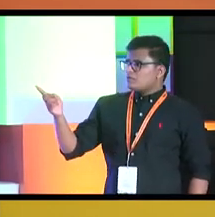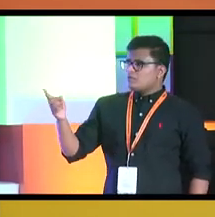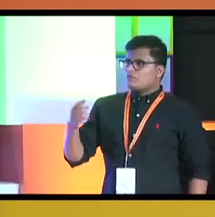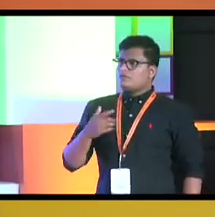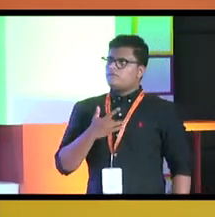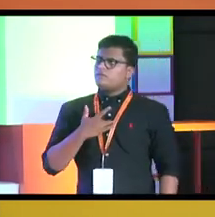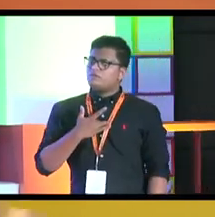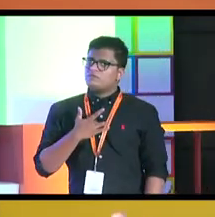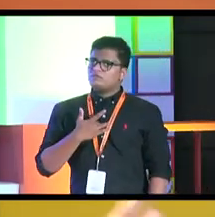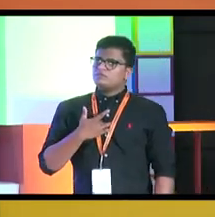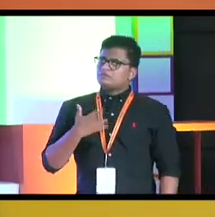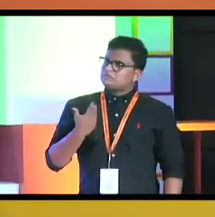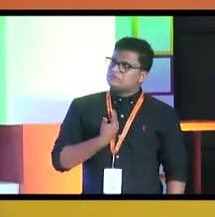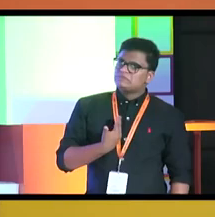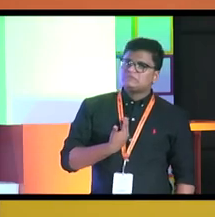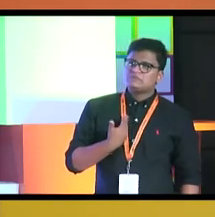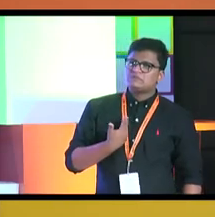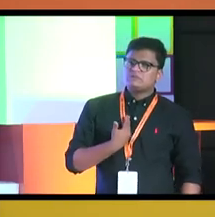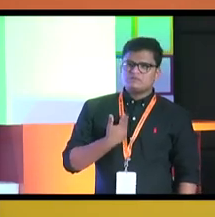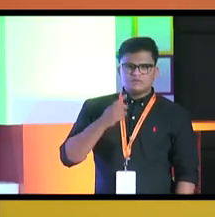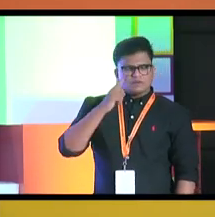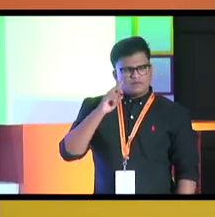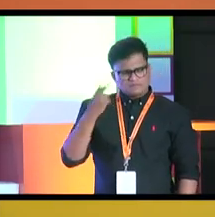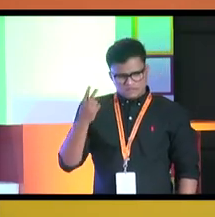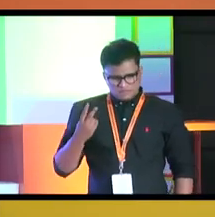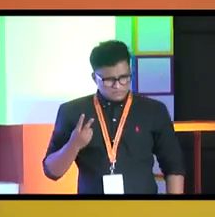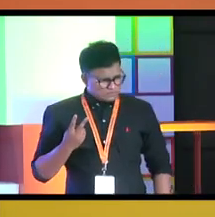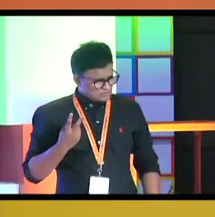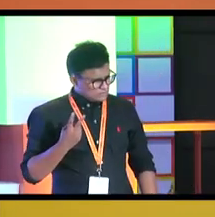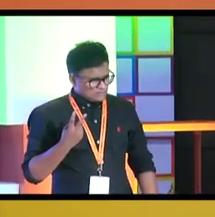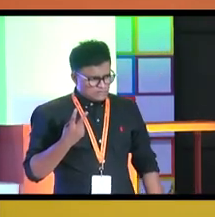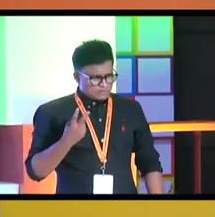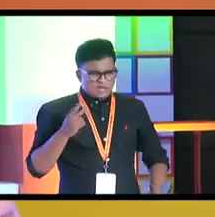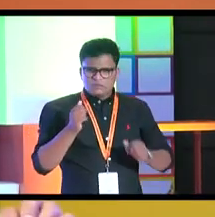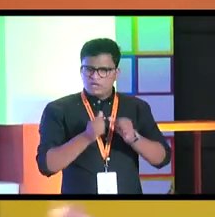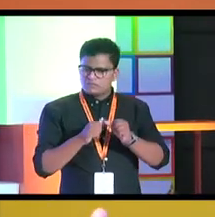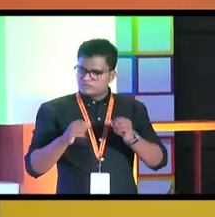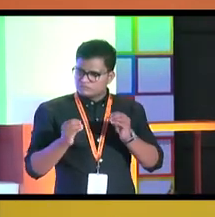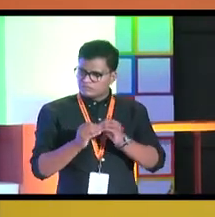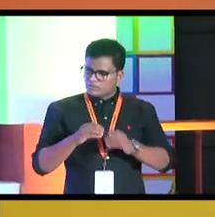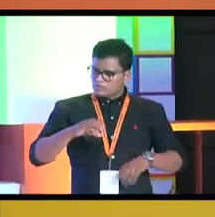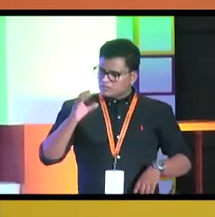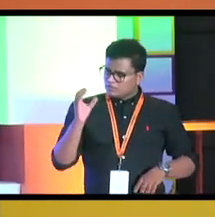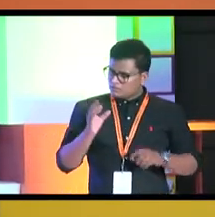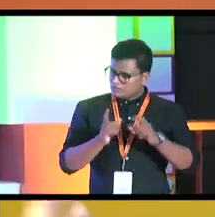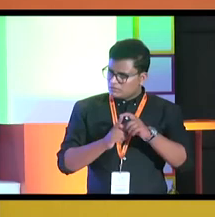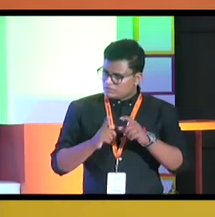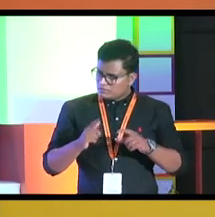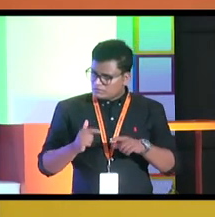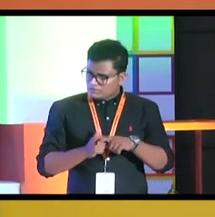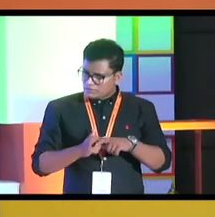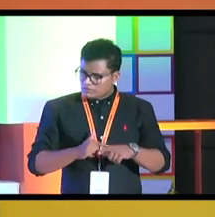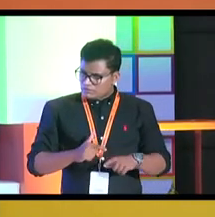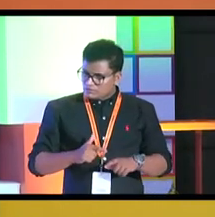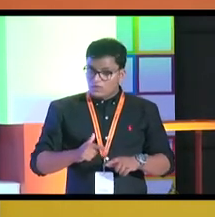सेंस किया कि उसके साथ जो डेफ एंड म्यूट हैं वो कुछ अलग तरीके से ABCD करते हैं, वो करते हैं,